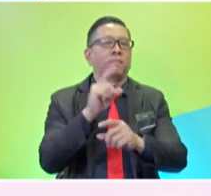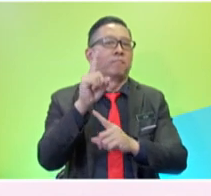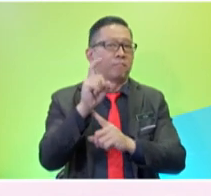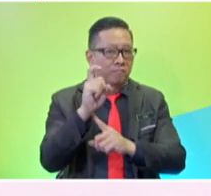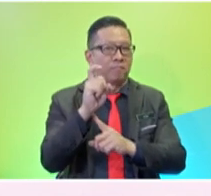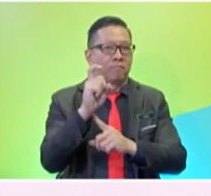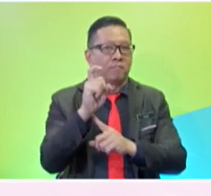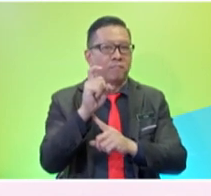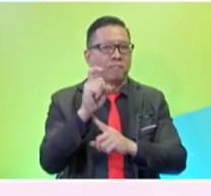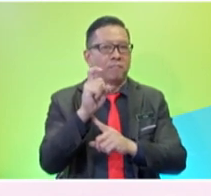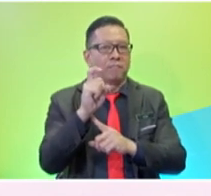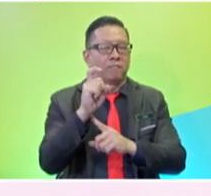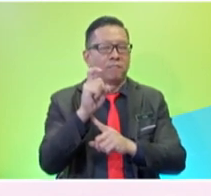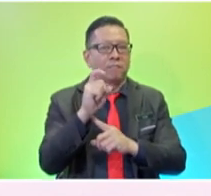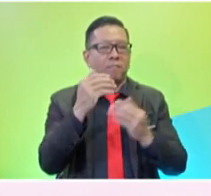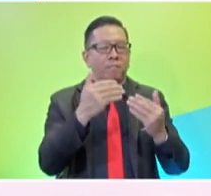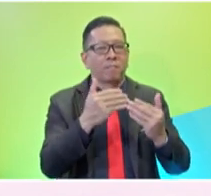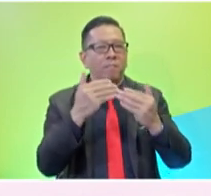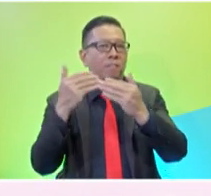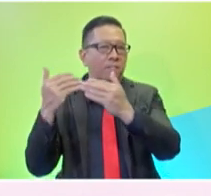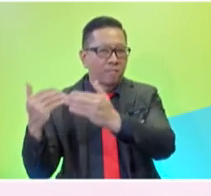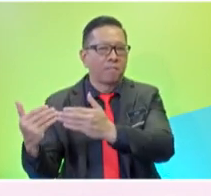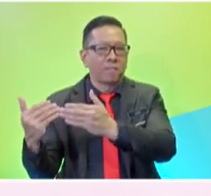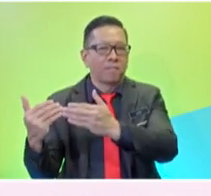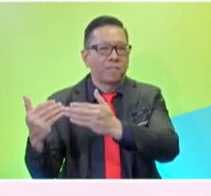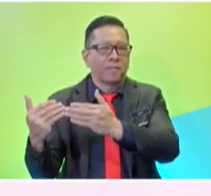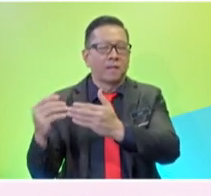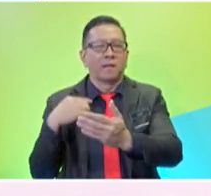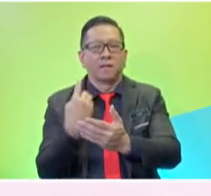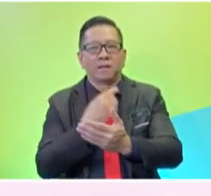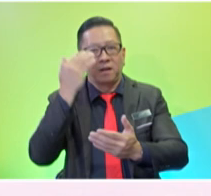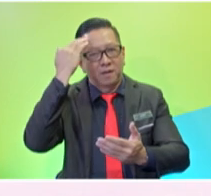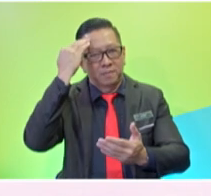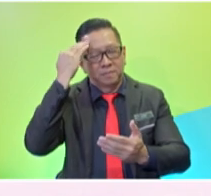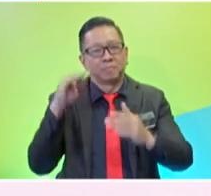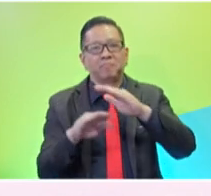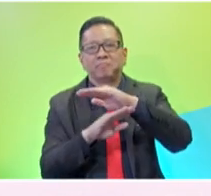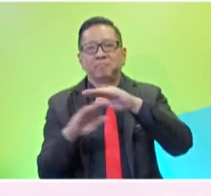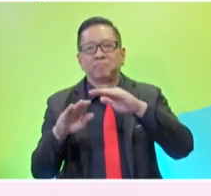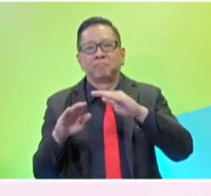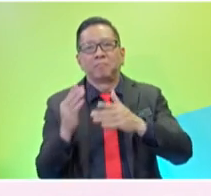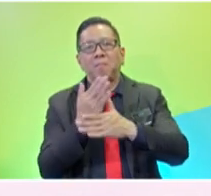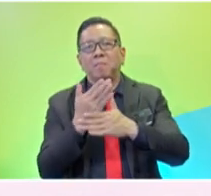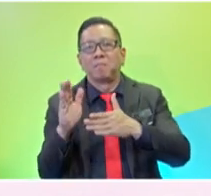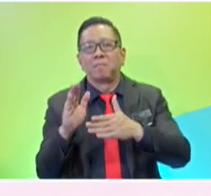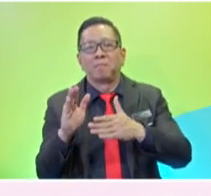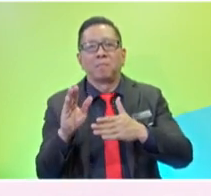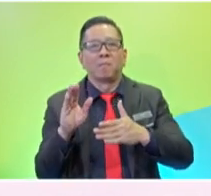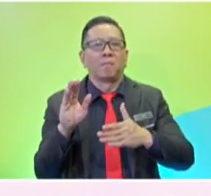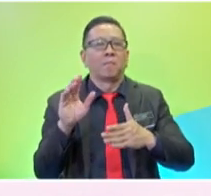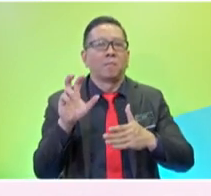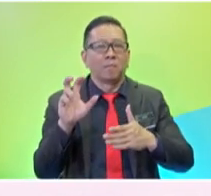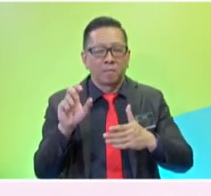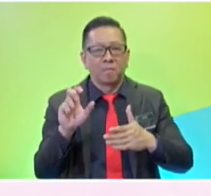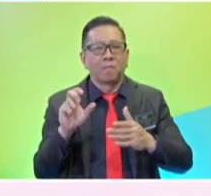kita perlu bawa dua ke sebelah kanan masih kita akan bahagiakan nilai tersebut maka jawaban yang kita